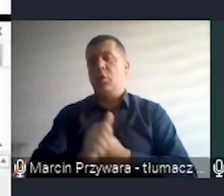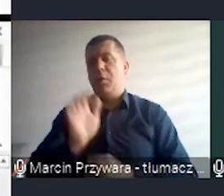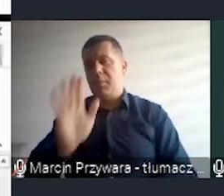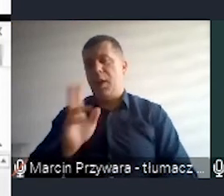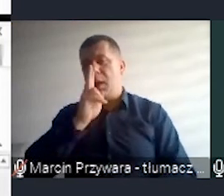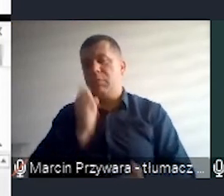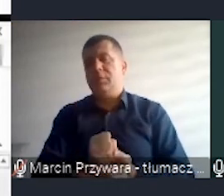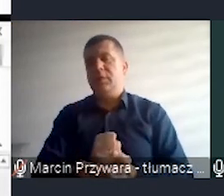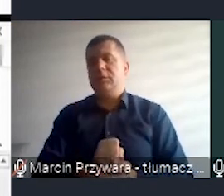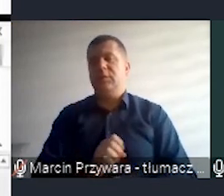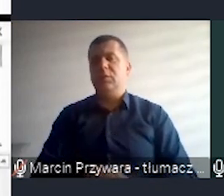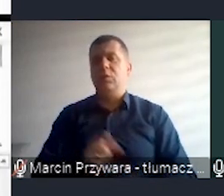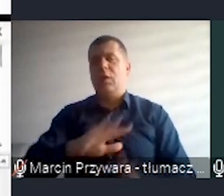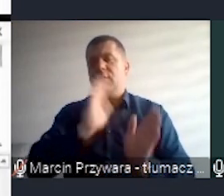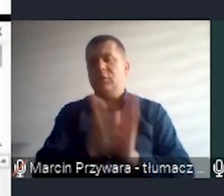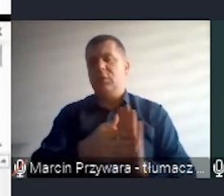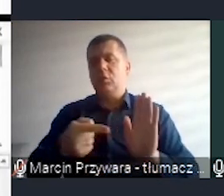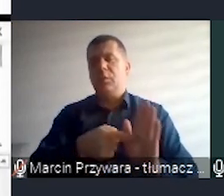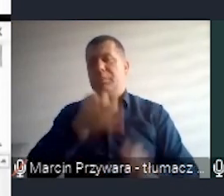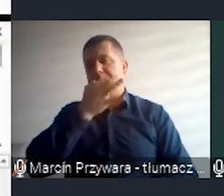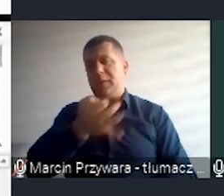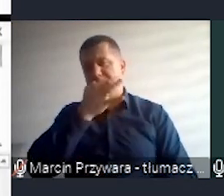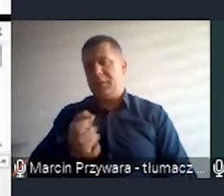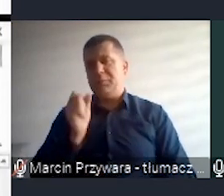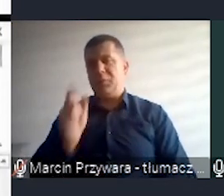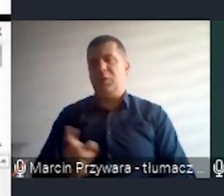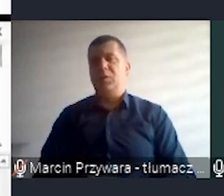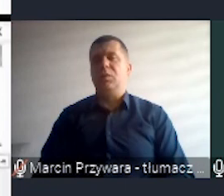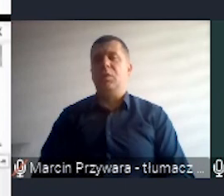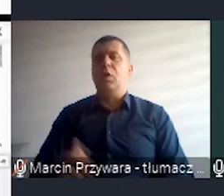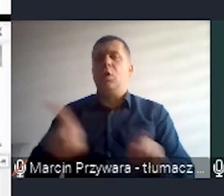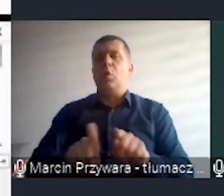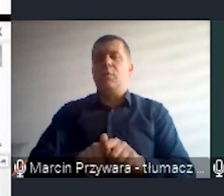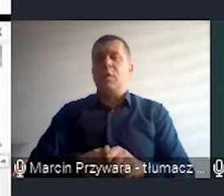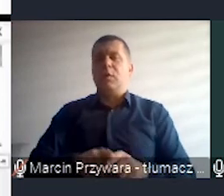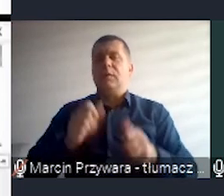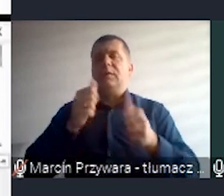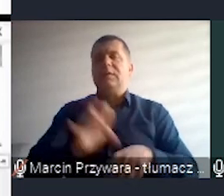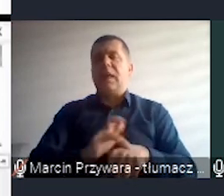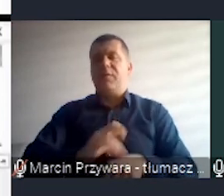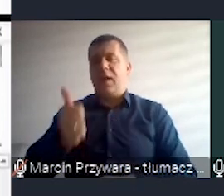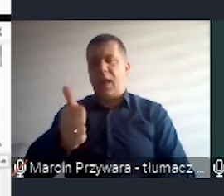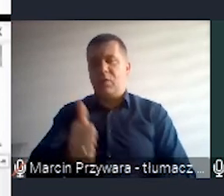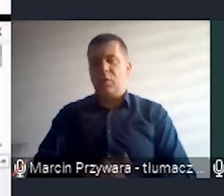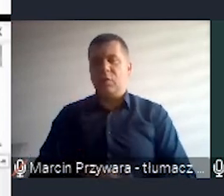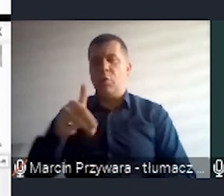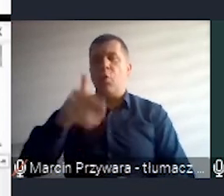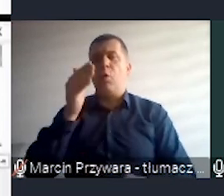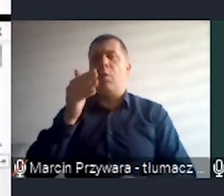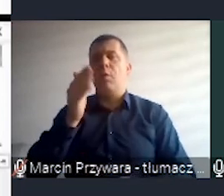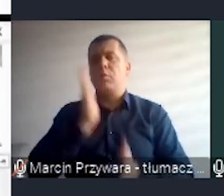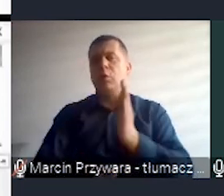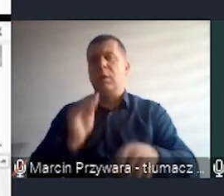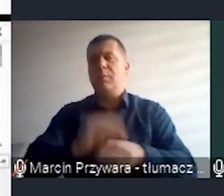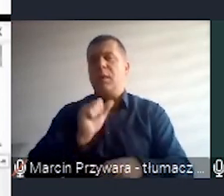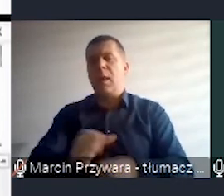osiągnięcie tych wskaźników. Tego dotyczą wszystkie pytania, które się pojawiają. Również dotyczące stawek jednostkowych, bo te uproszczone metody są do siebie